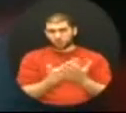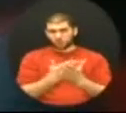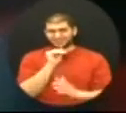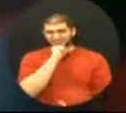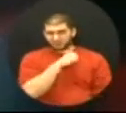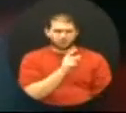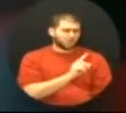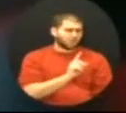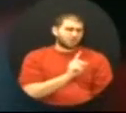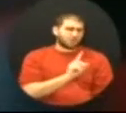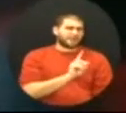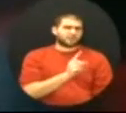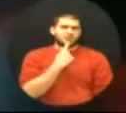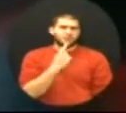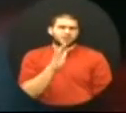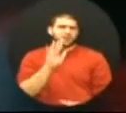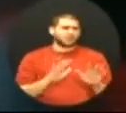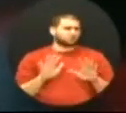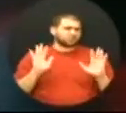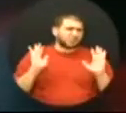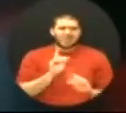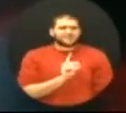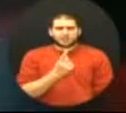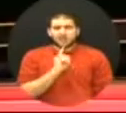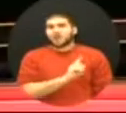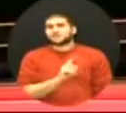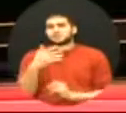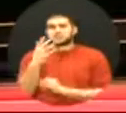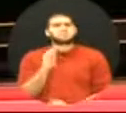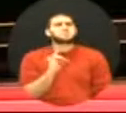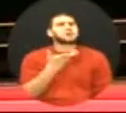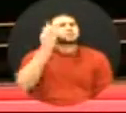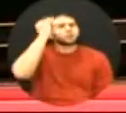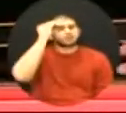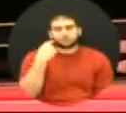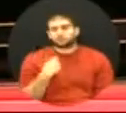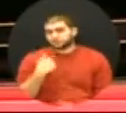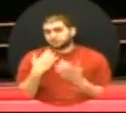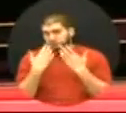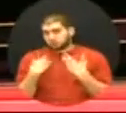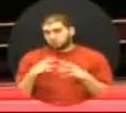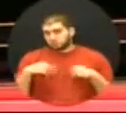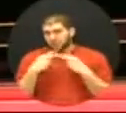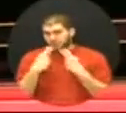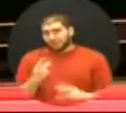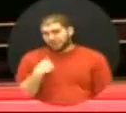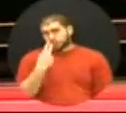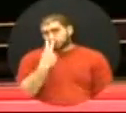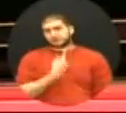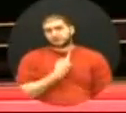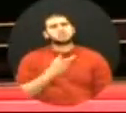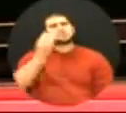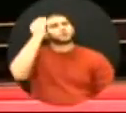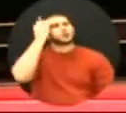ההיסטוריות? לא, לא, לא, אף אחד לא דיבר על טשטש את העובדות ההיסטוריות. אין אף אחד במדינה הזאת. אז מה זוכרים? אז בוא, אז אני מוכן לומר איך אני רואה את זה. מה אתה